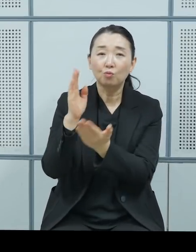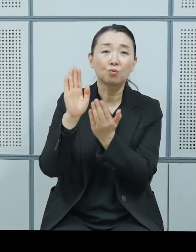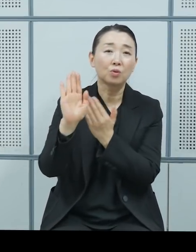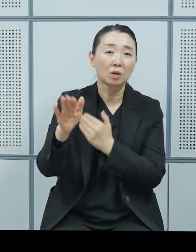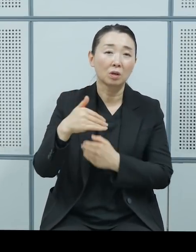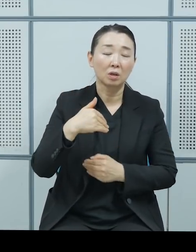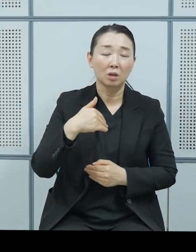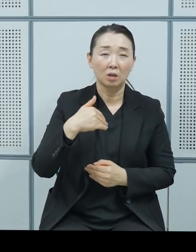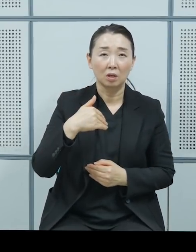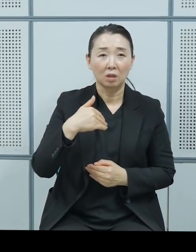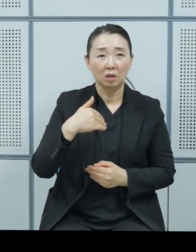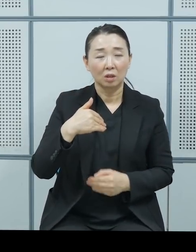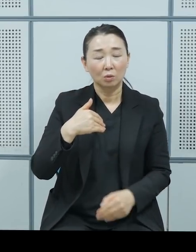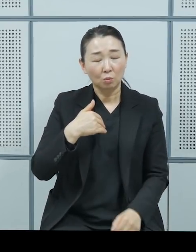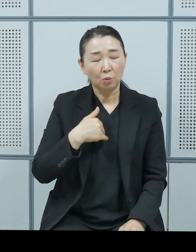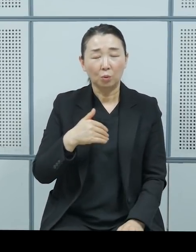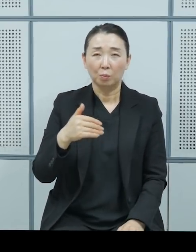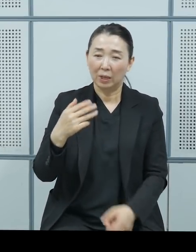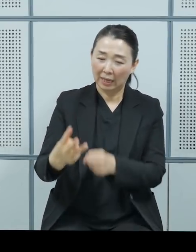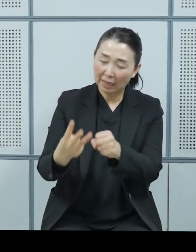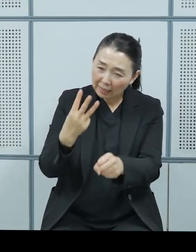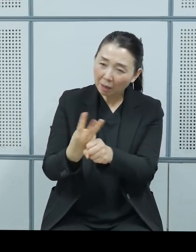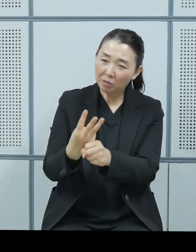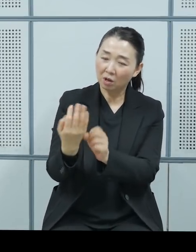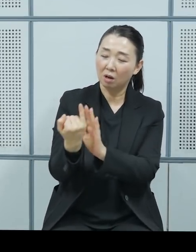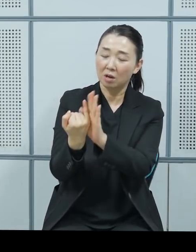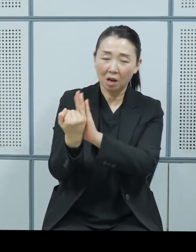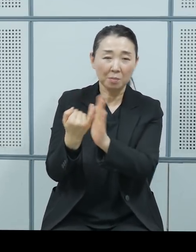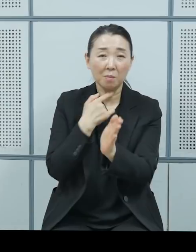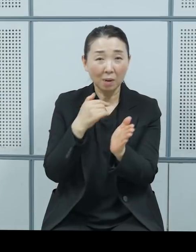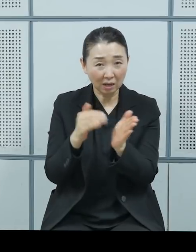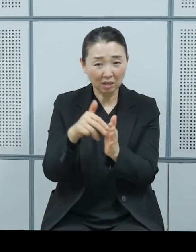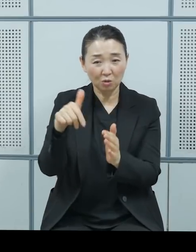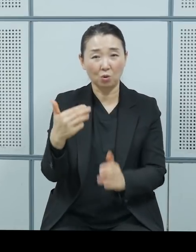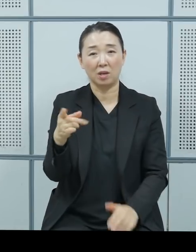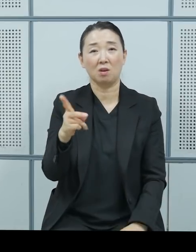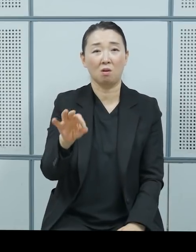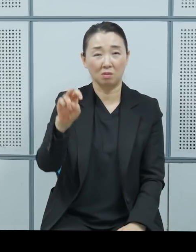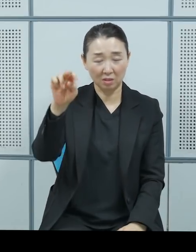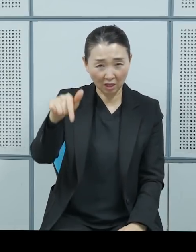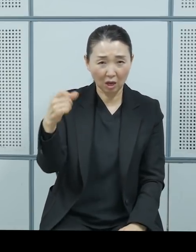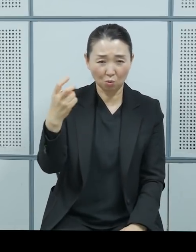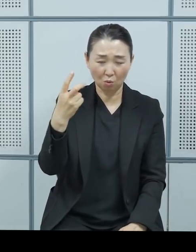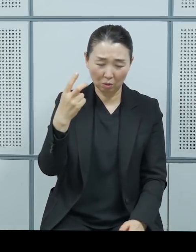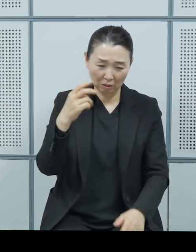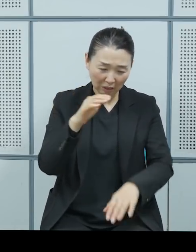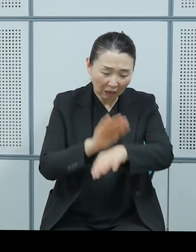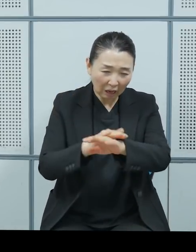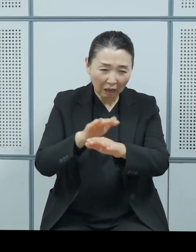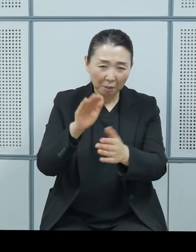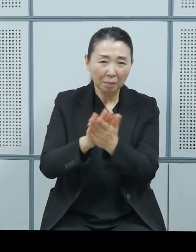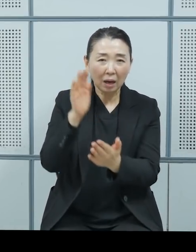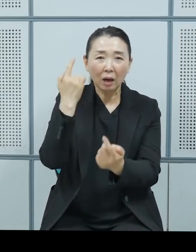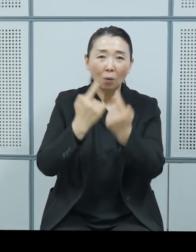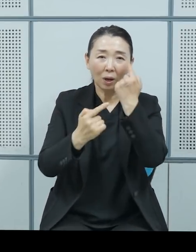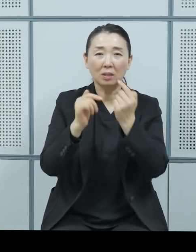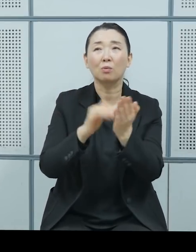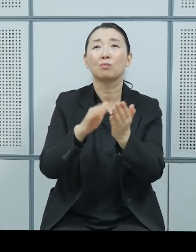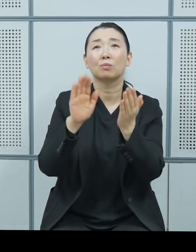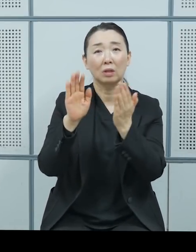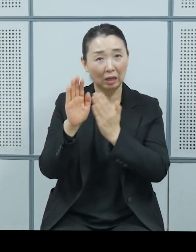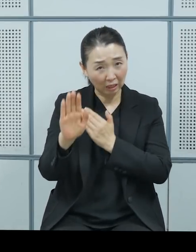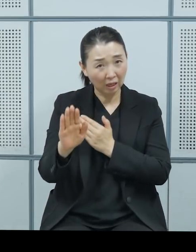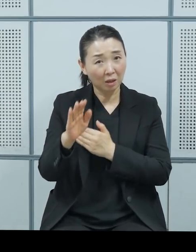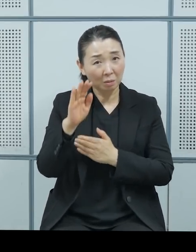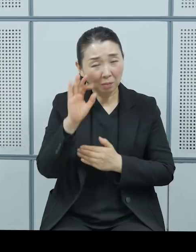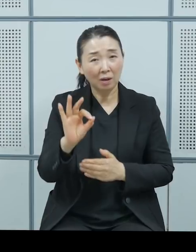뒤에 뇌경색으로 3년 정도 간병을 하고요. 네. 그리고 이제 화상을 입어서 그 이후에 또 삶이 되니까